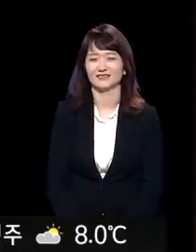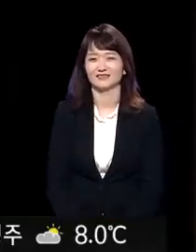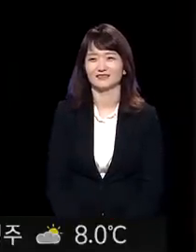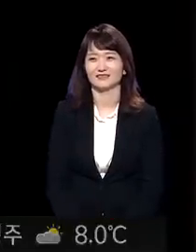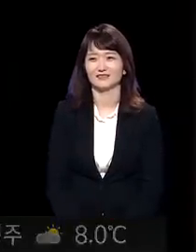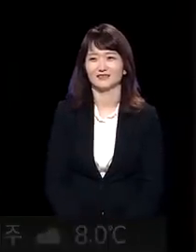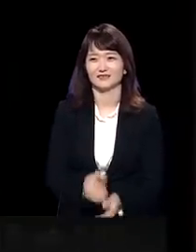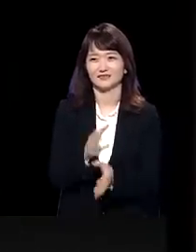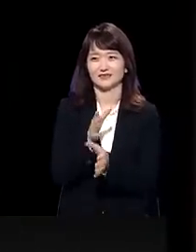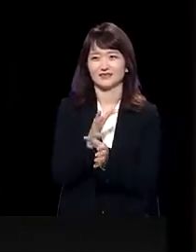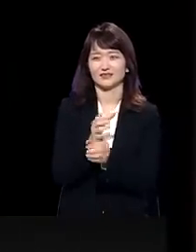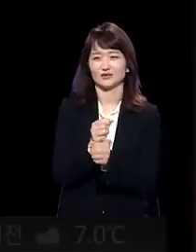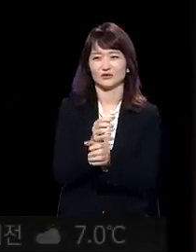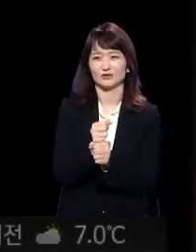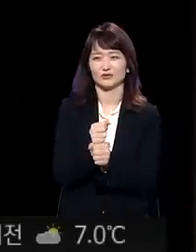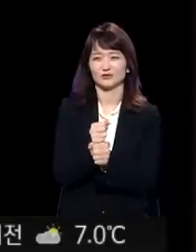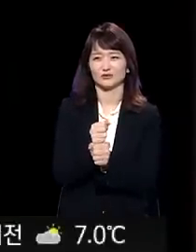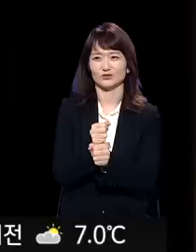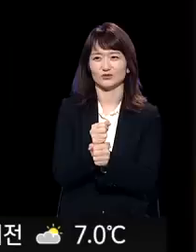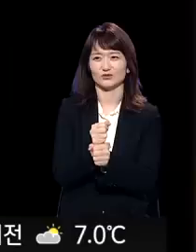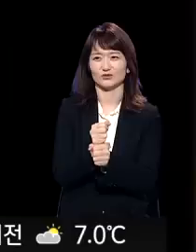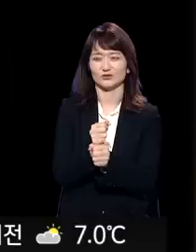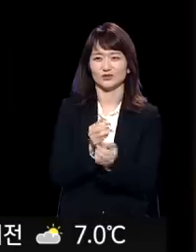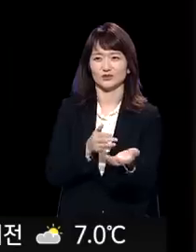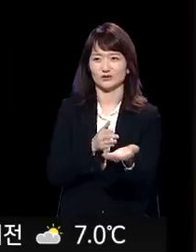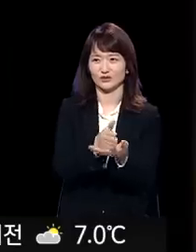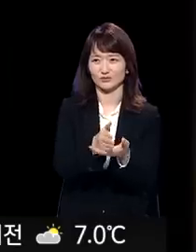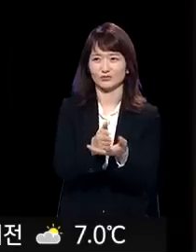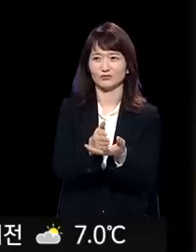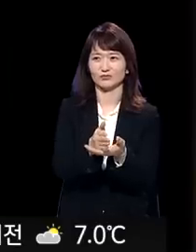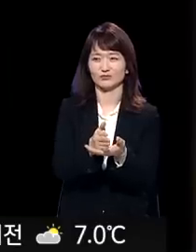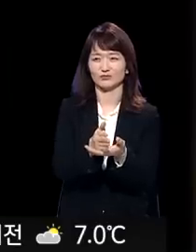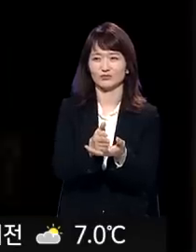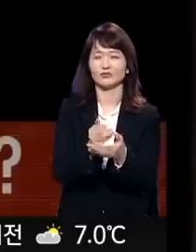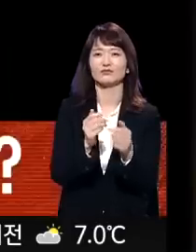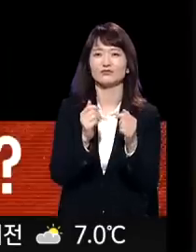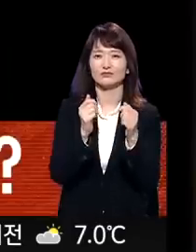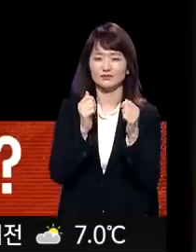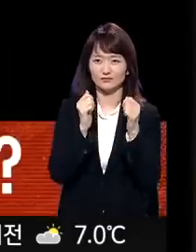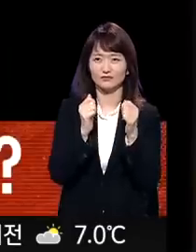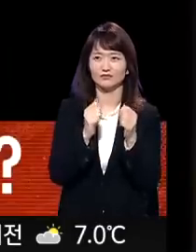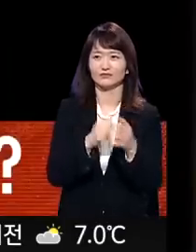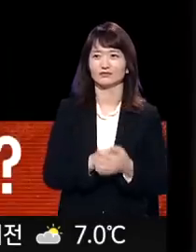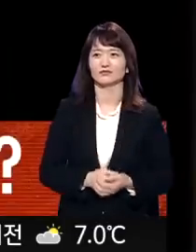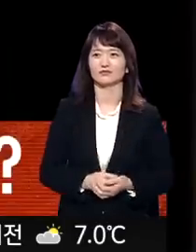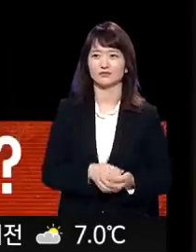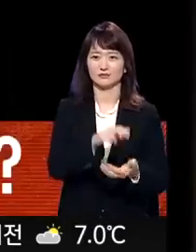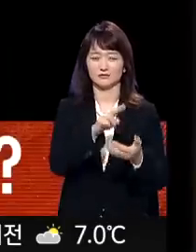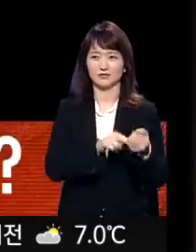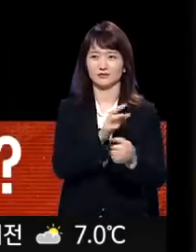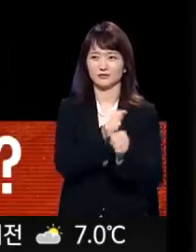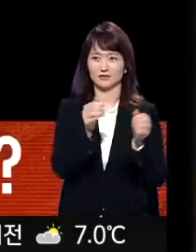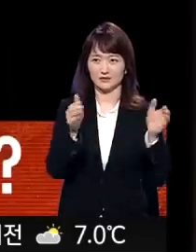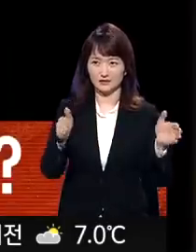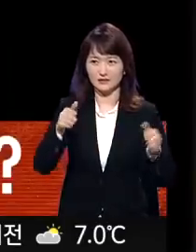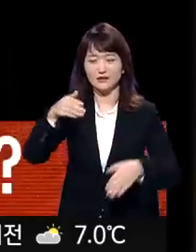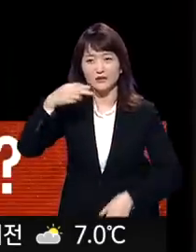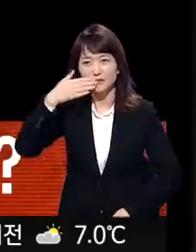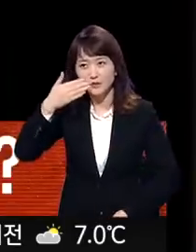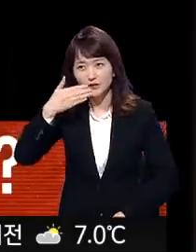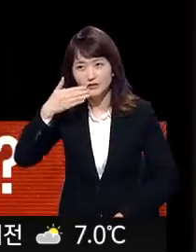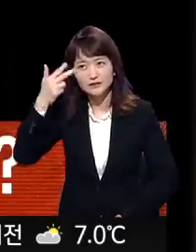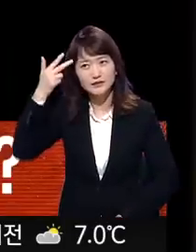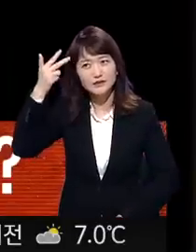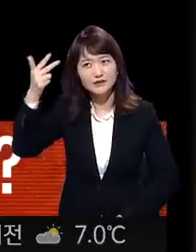님이 유통과 출신으로서 알려 주신다고. 오, 전문가, 전문가. 유통 즉 판매자 입장에서의 판매 기한이지 먹는 데는 최대 일주일까지는